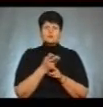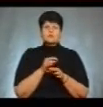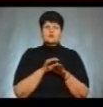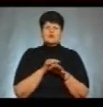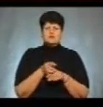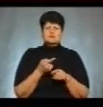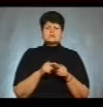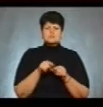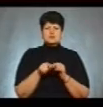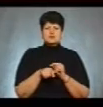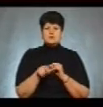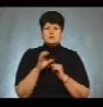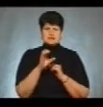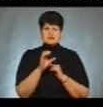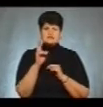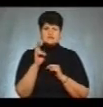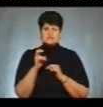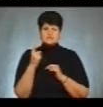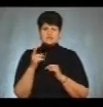Це дорога